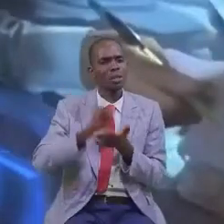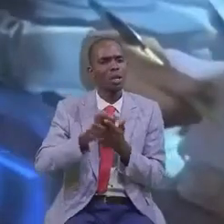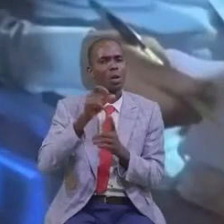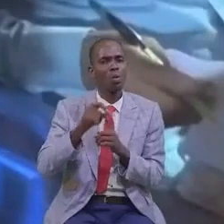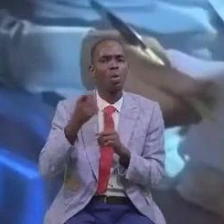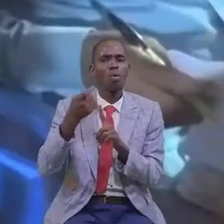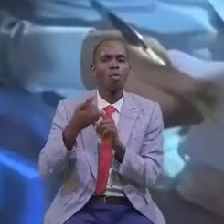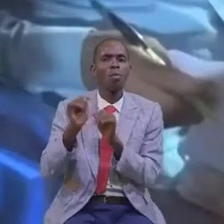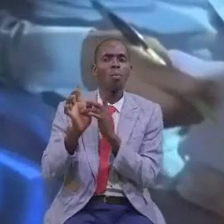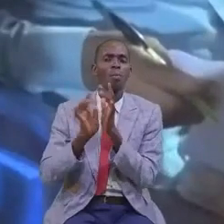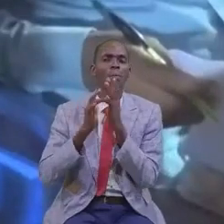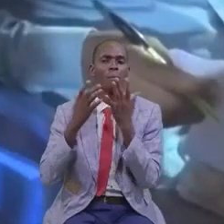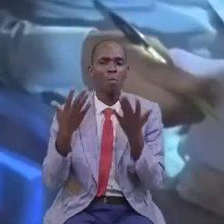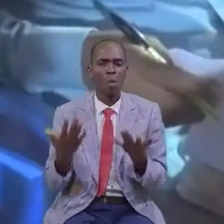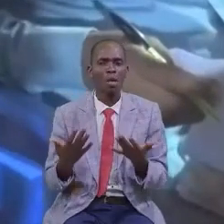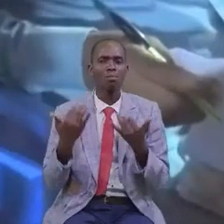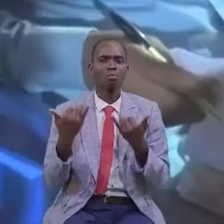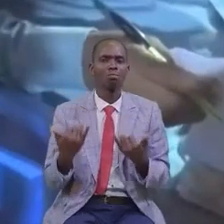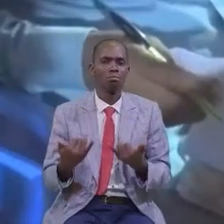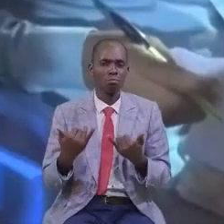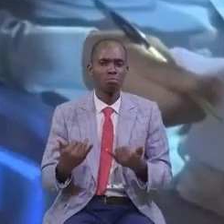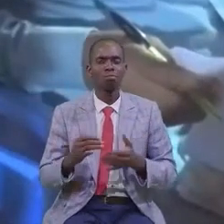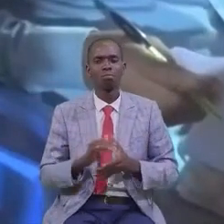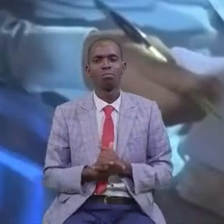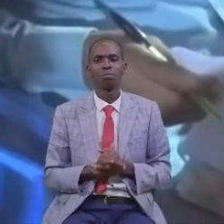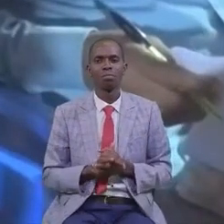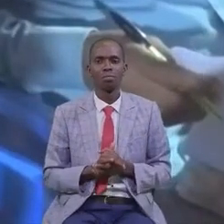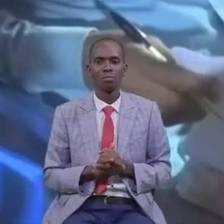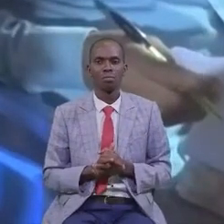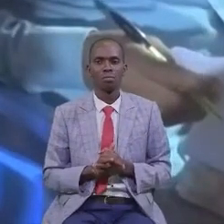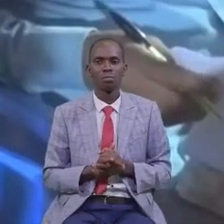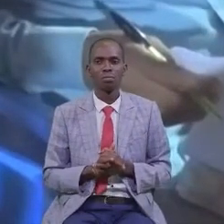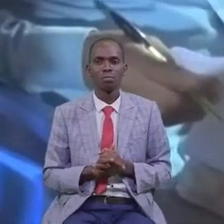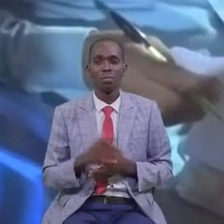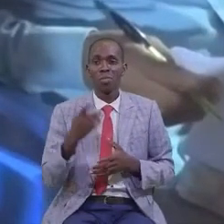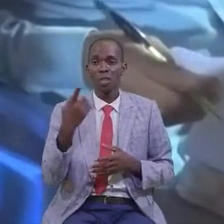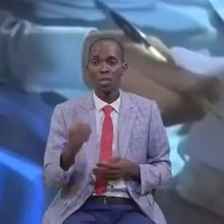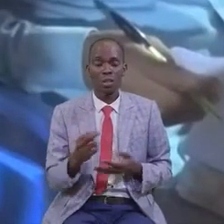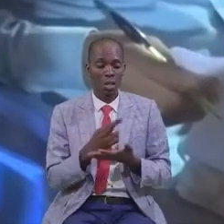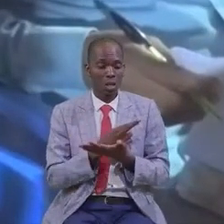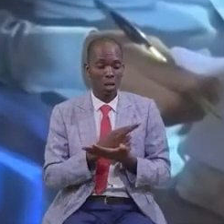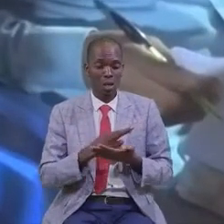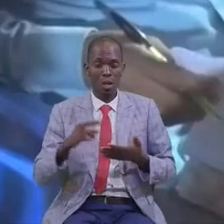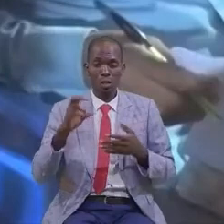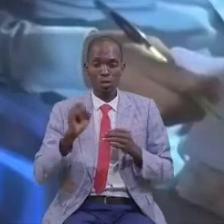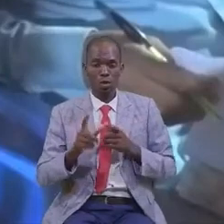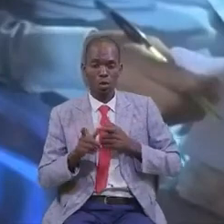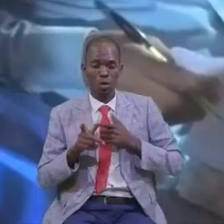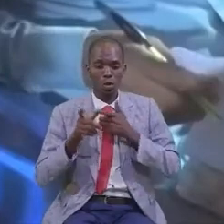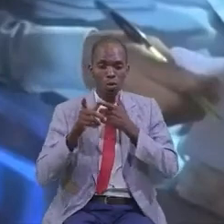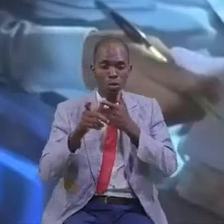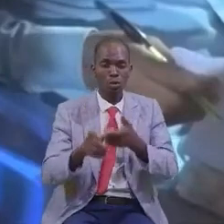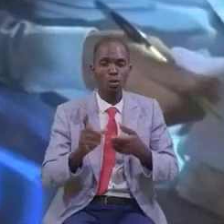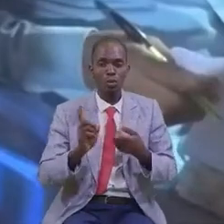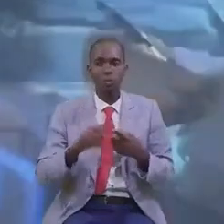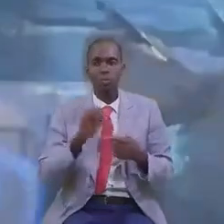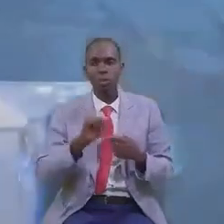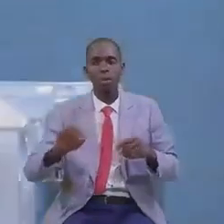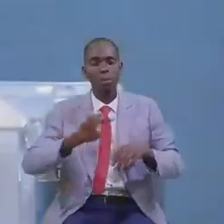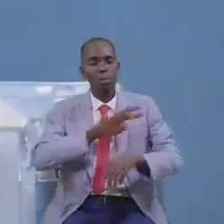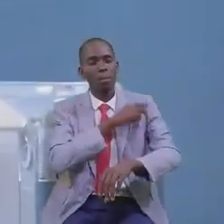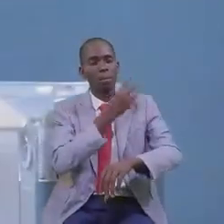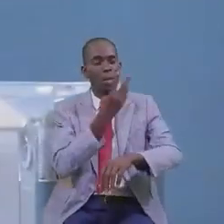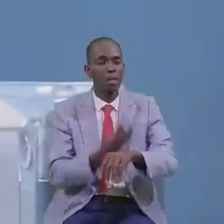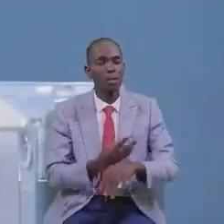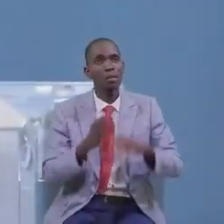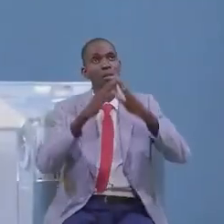యొక్క వాక్యంలో ఆ మాట ఎందుకు ఉంచానో నాకు తెలుసు. The righteous runs into the mighty tower of the